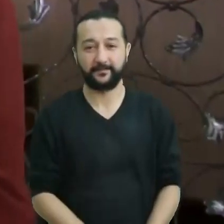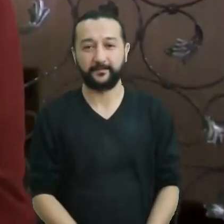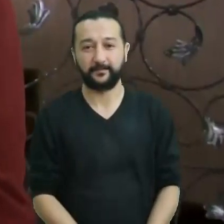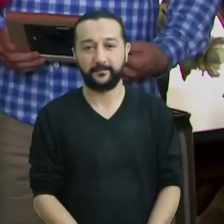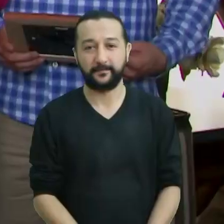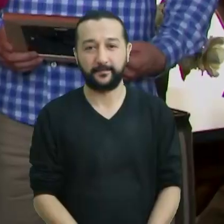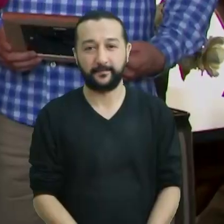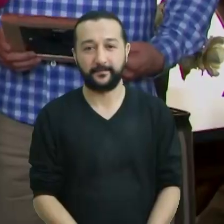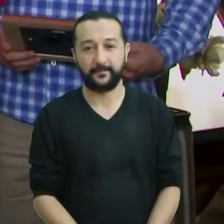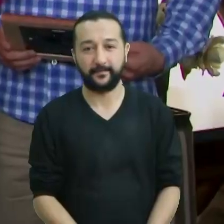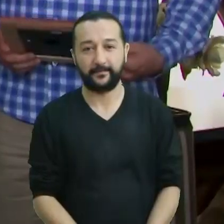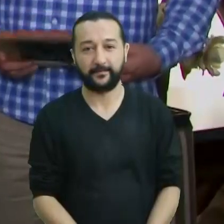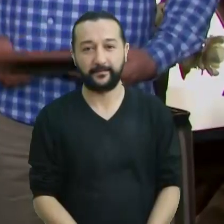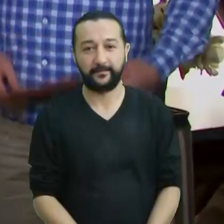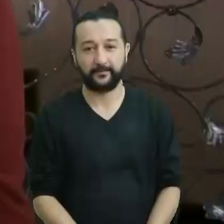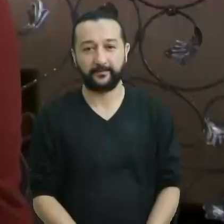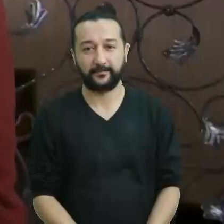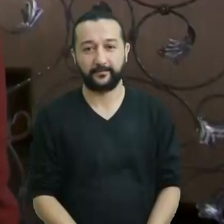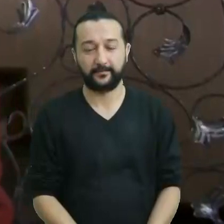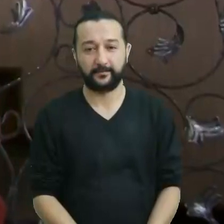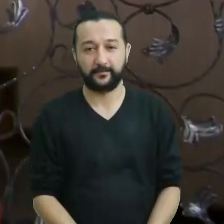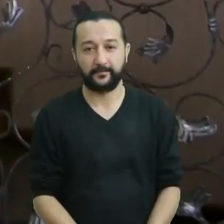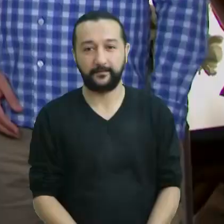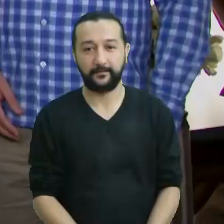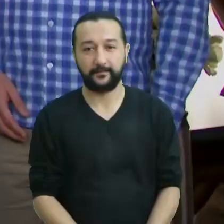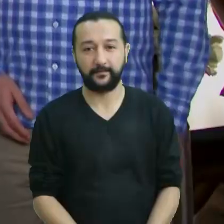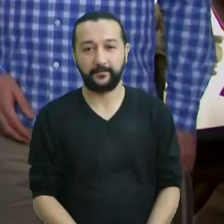Sarıldılar. Nurhan fotoğrafa bakarken Rüyam Sarp'a sarıldı.